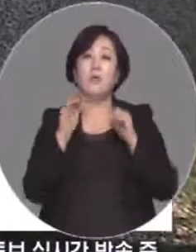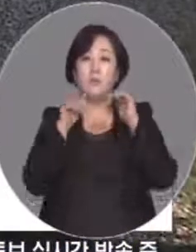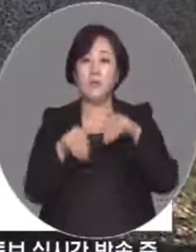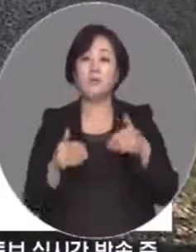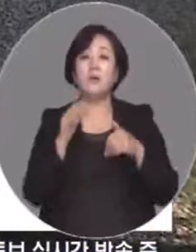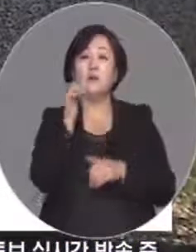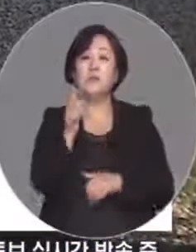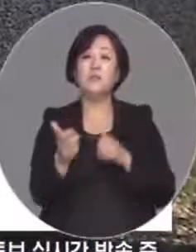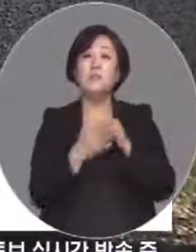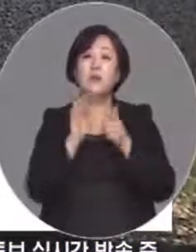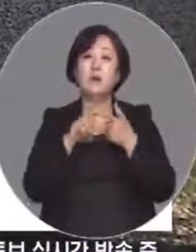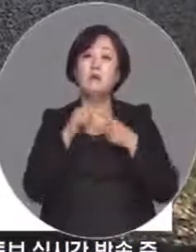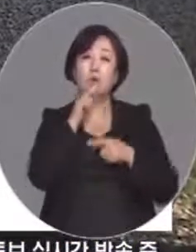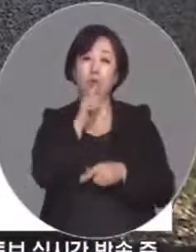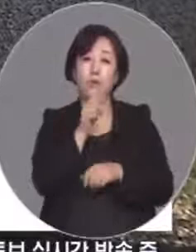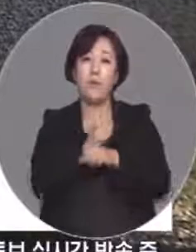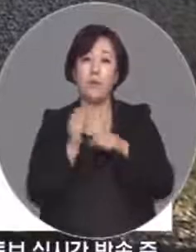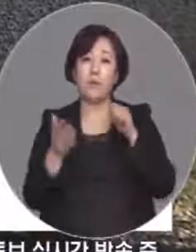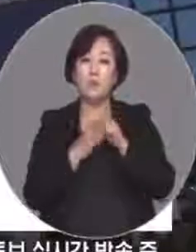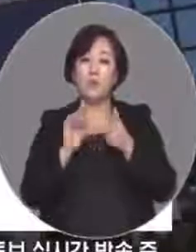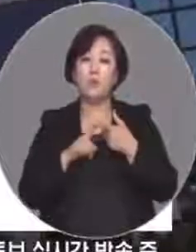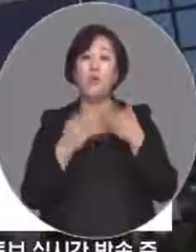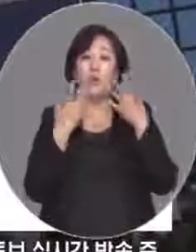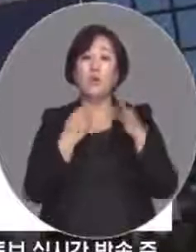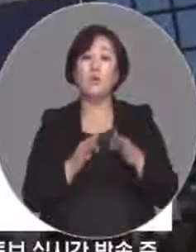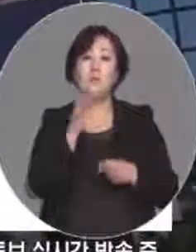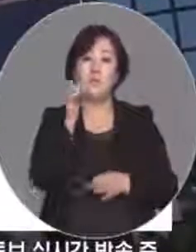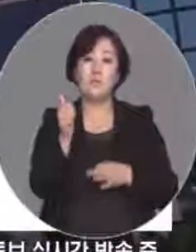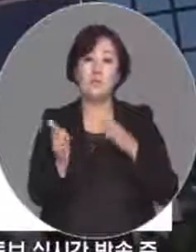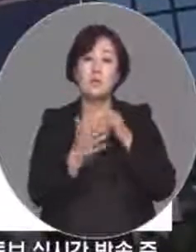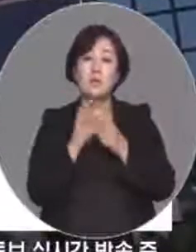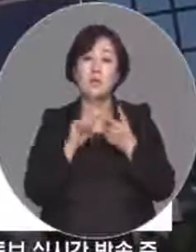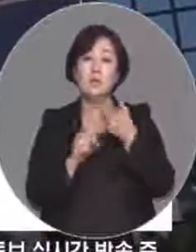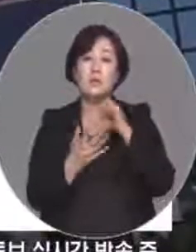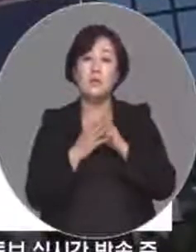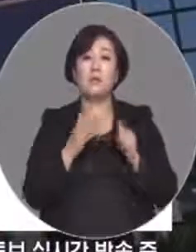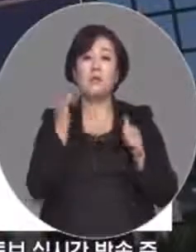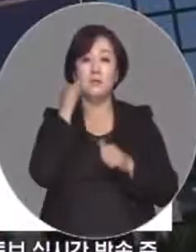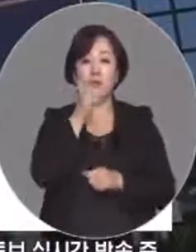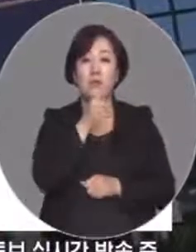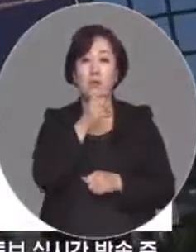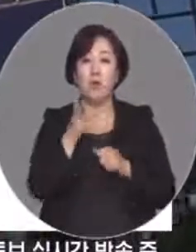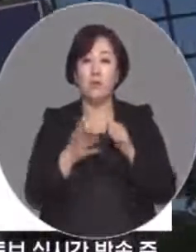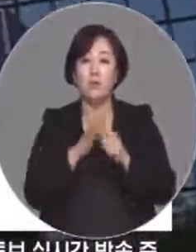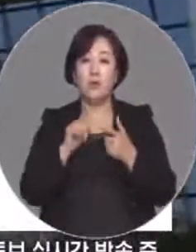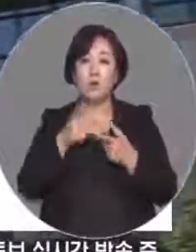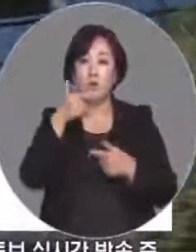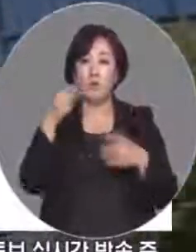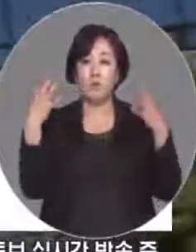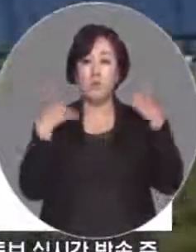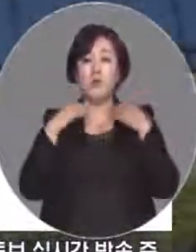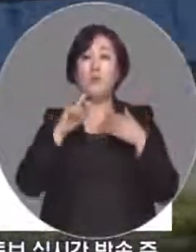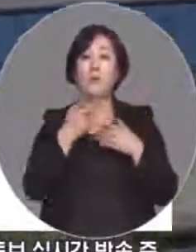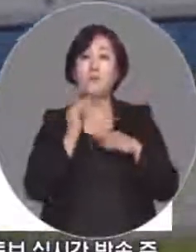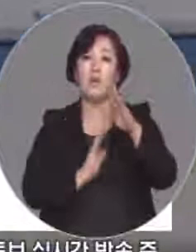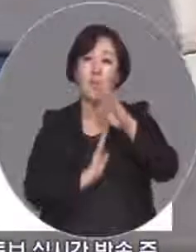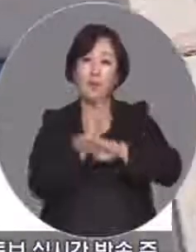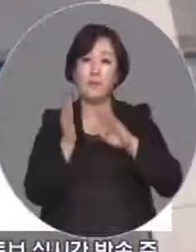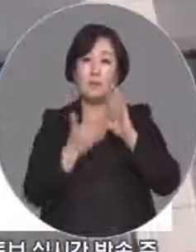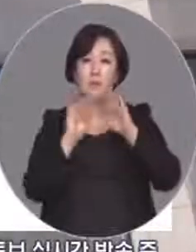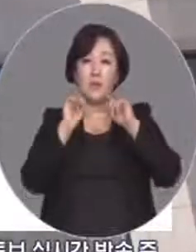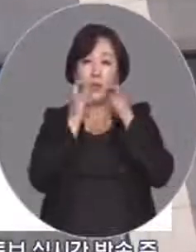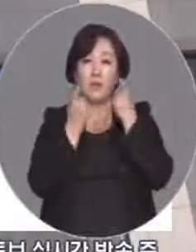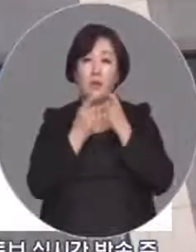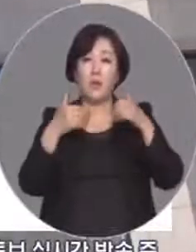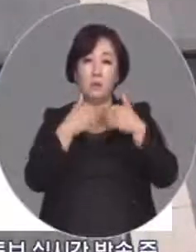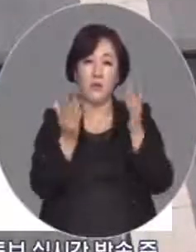고발했습니다. 주민회는 김 비서실장이 동구청 번호를 이용해 구청 일자리에 지원했던 주민 수백 명에게 개인